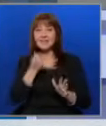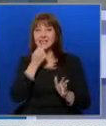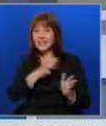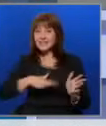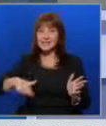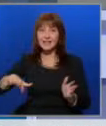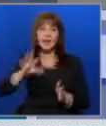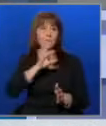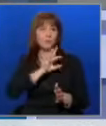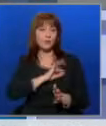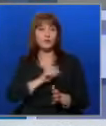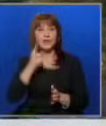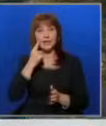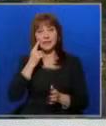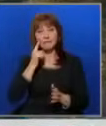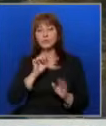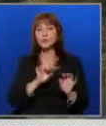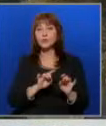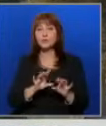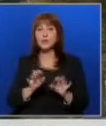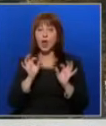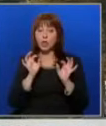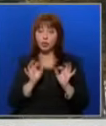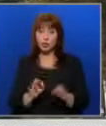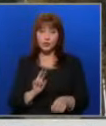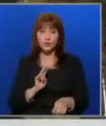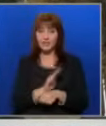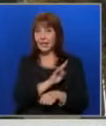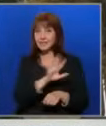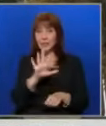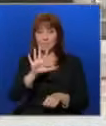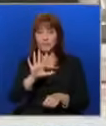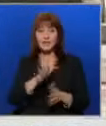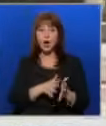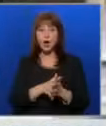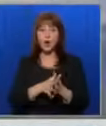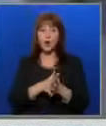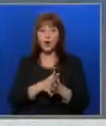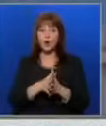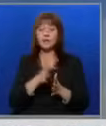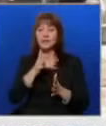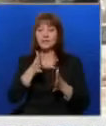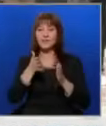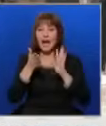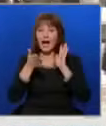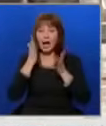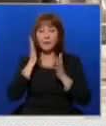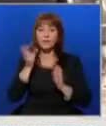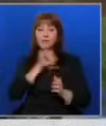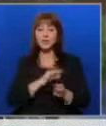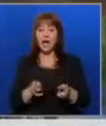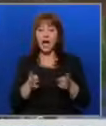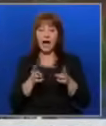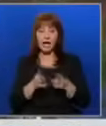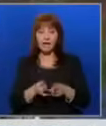получиха тестовото съобщение. Точно в 12 часа и 5 минути хората в Габрово едновременно получиха кратко съобщение на